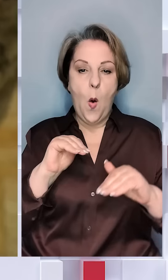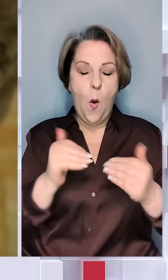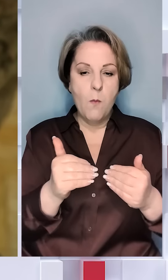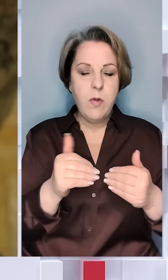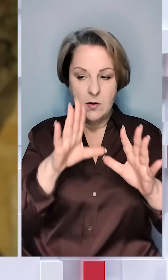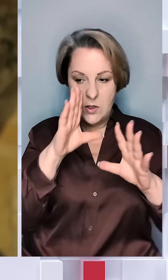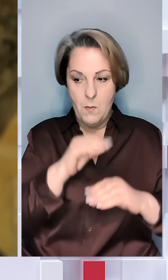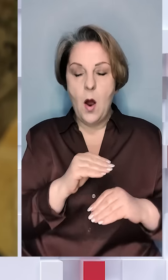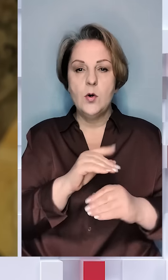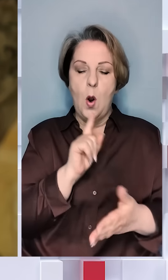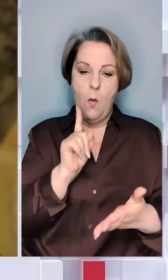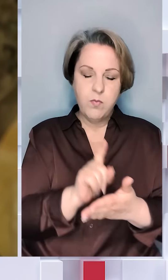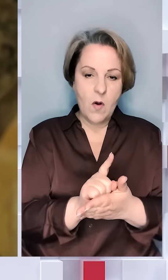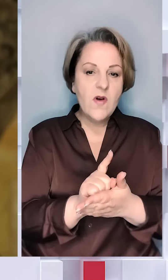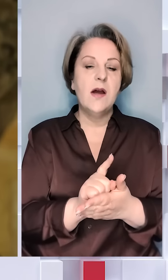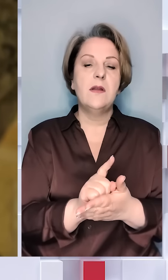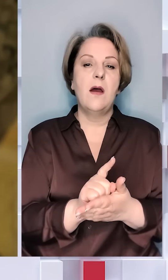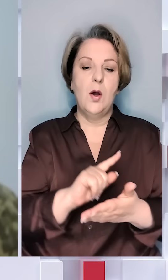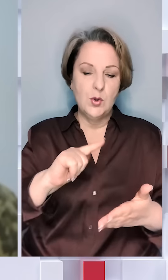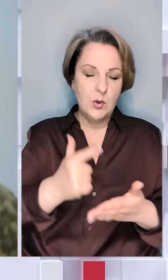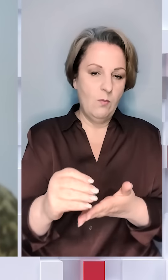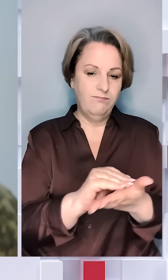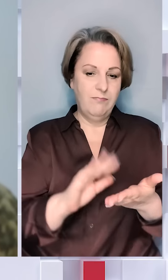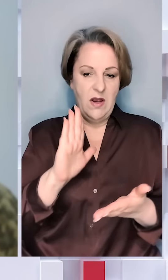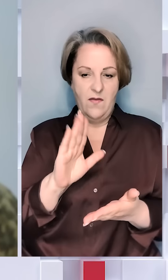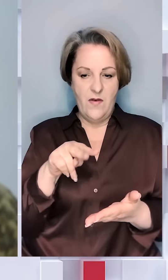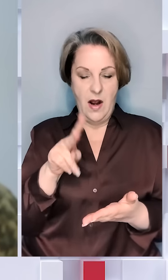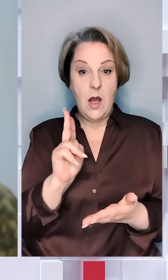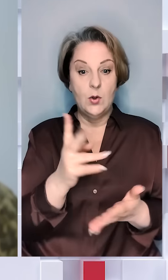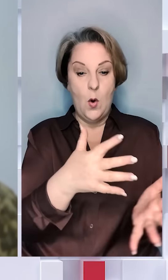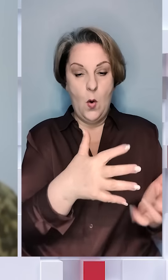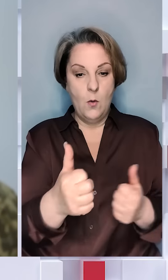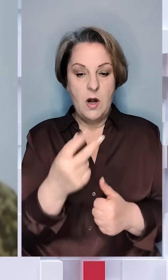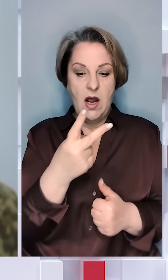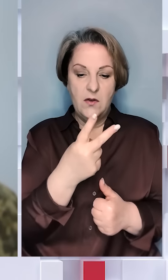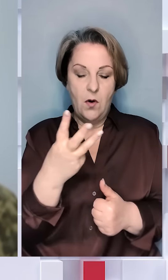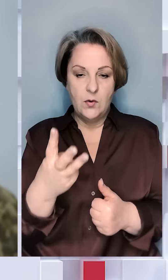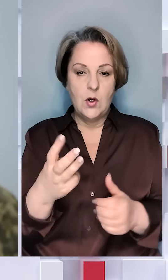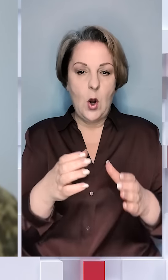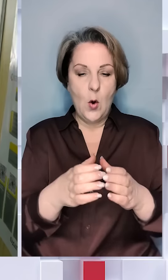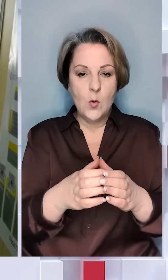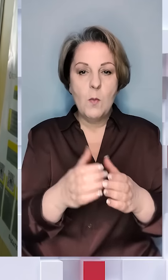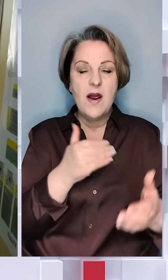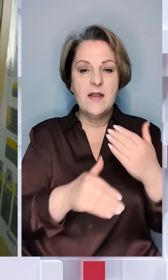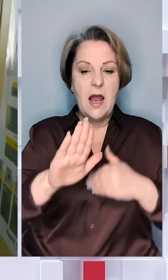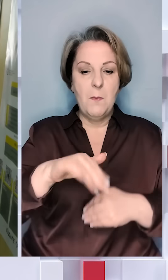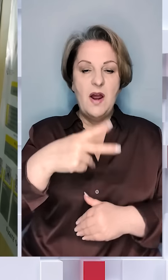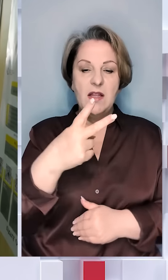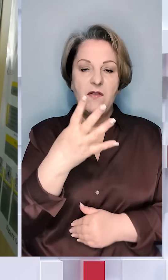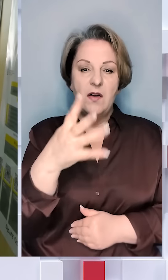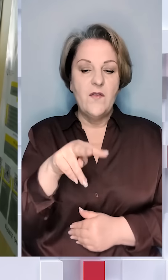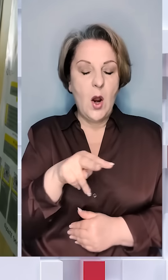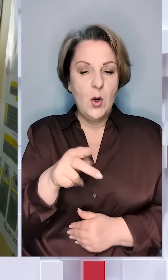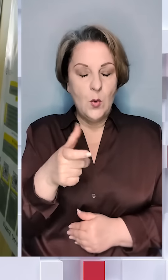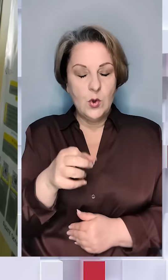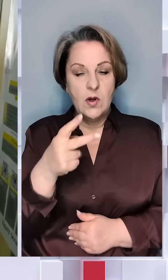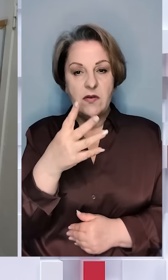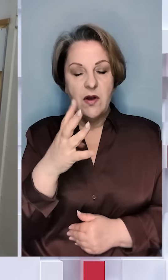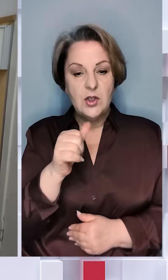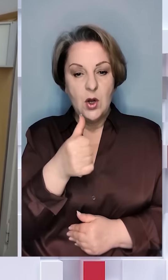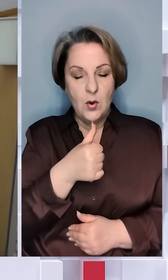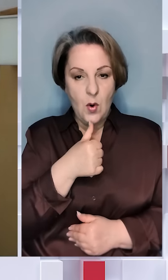знову пройти ВЛК впродовж 9 місяців. Ті, хто отримав другу чи третю групу інвалідності після 24 лютого 2022